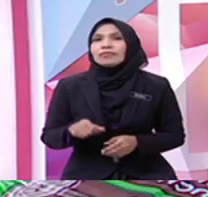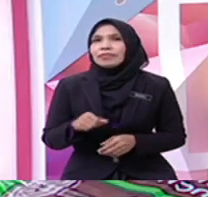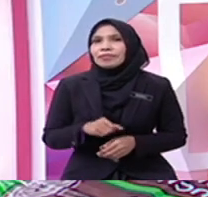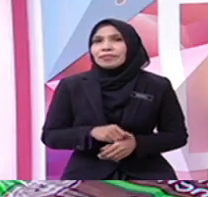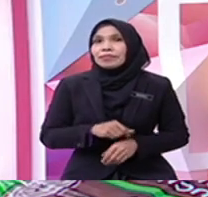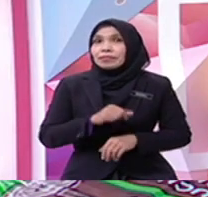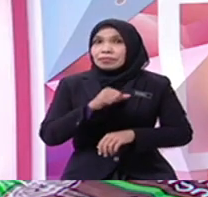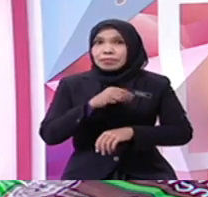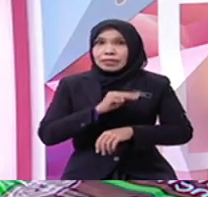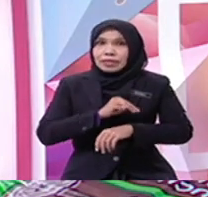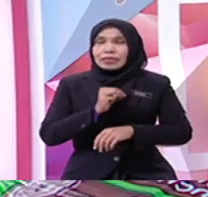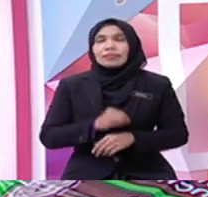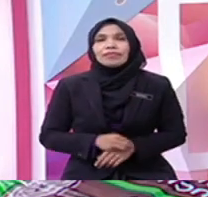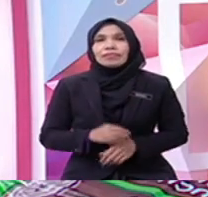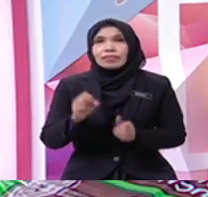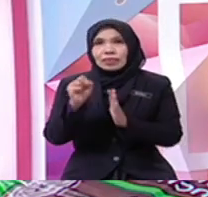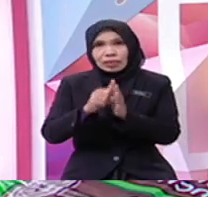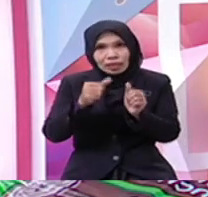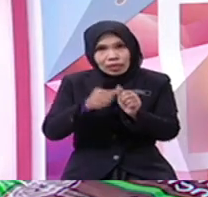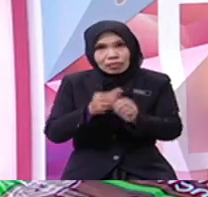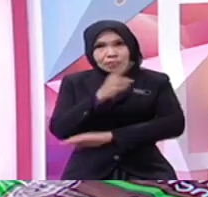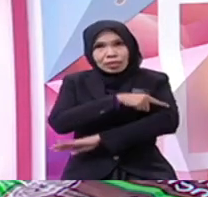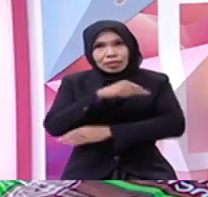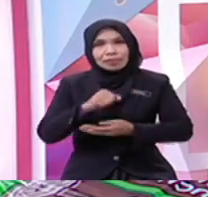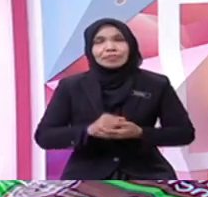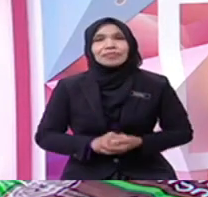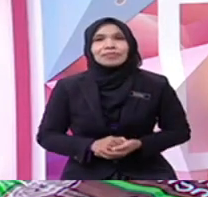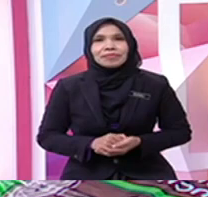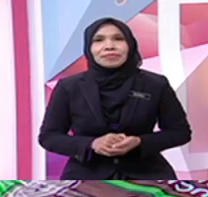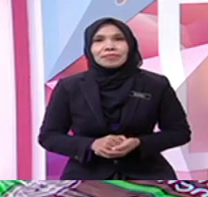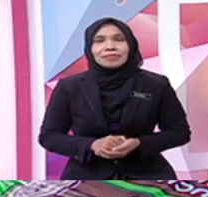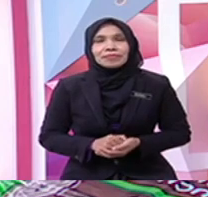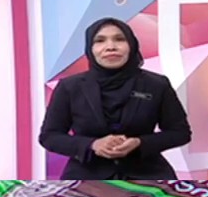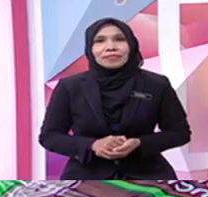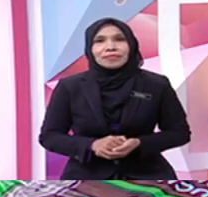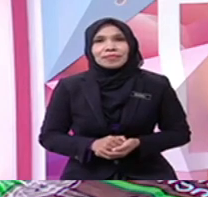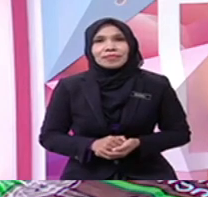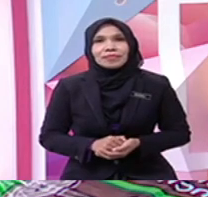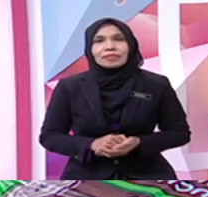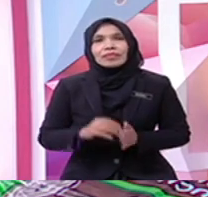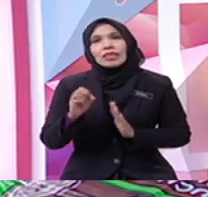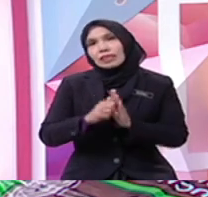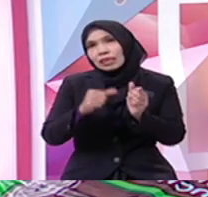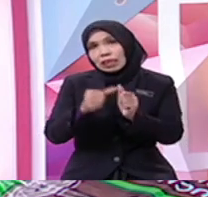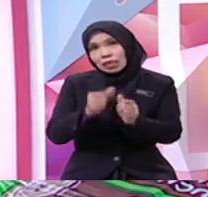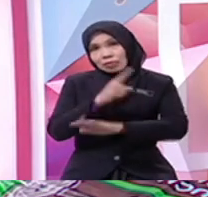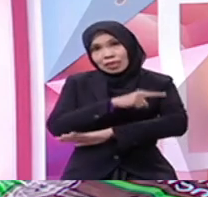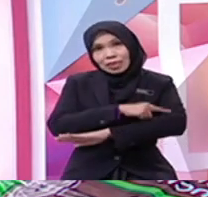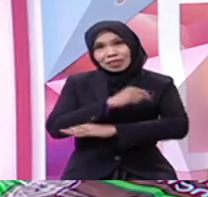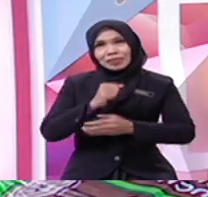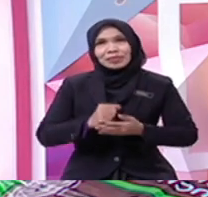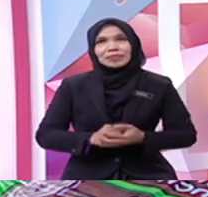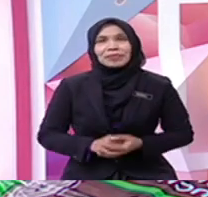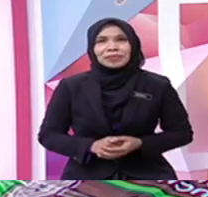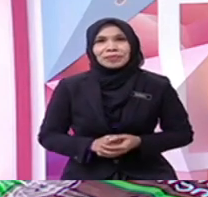10 menit untuk senang main setiap hari oke oke sepatu nama gemesin setiap hari setiap hari oke